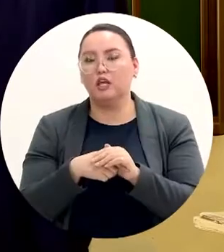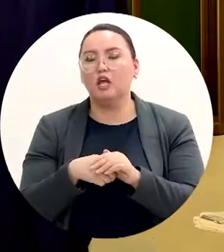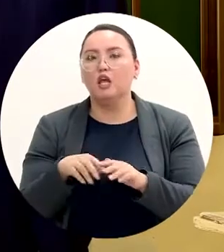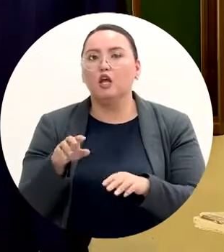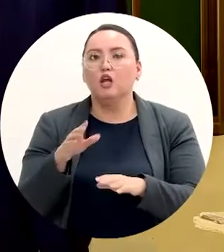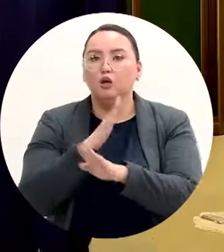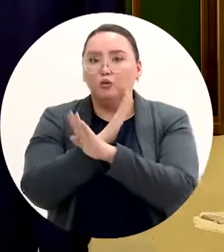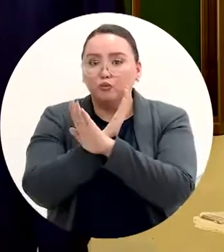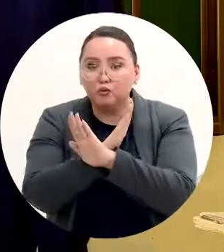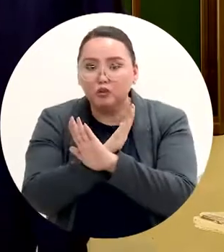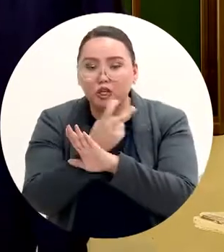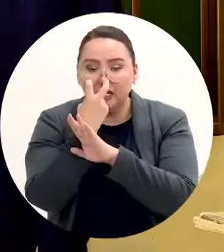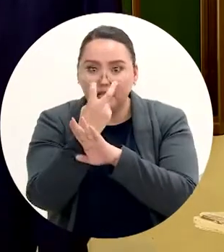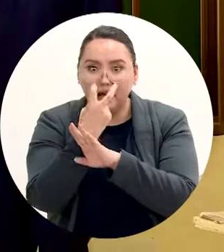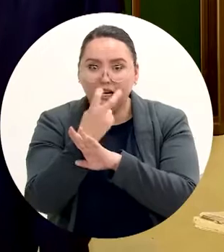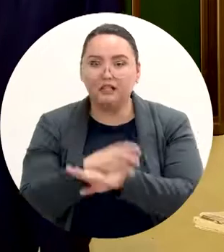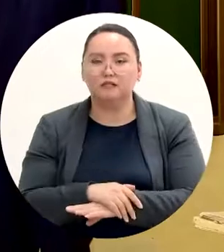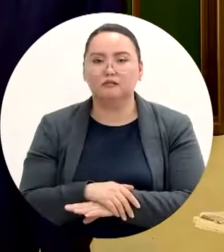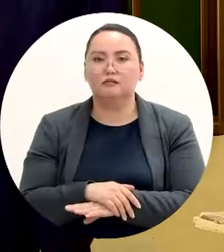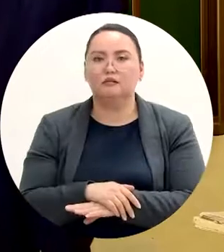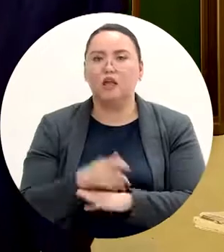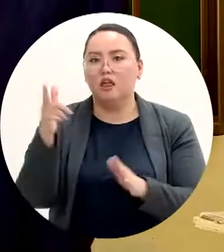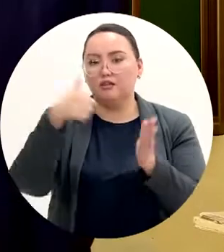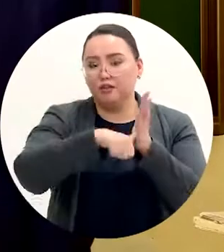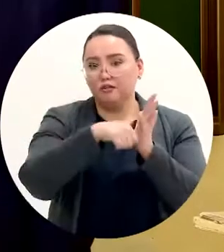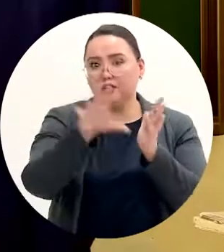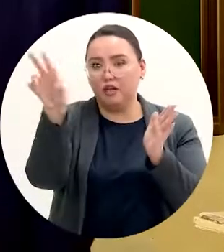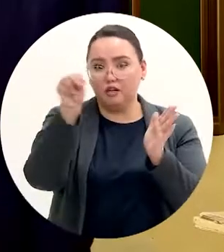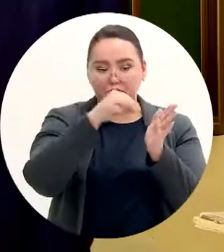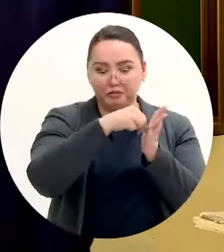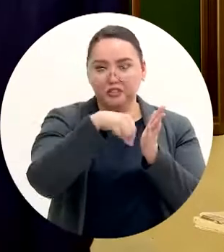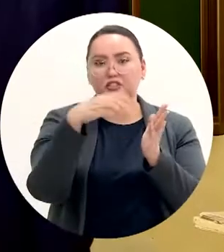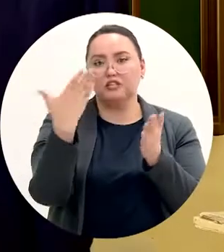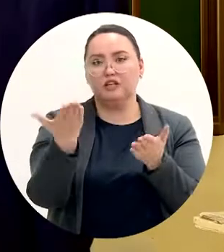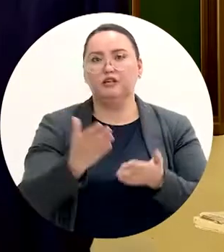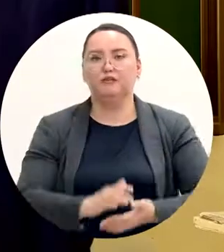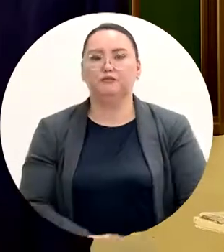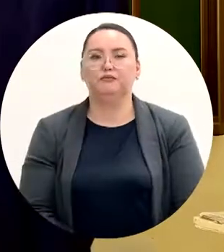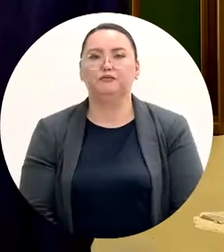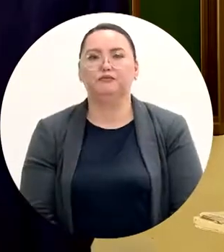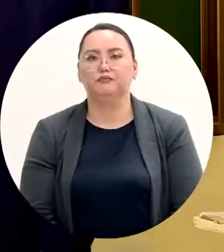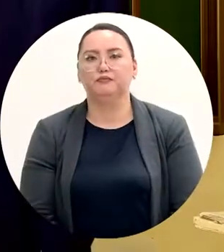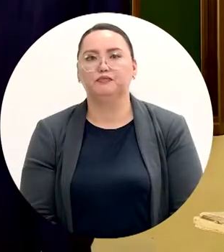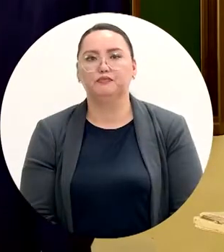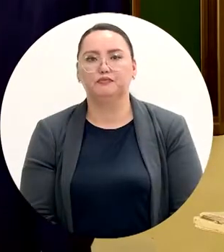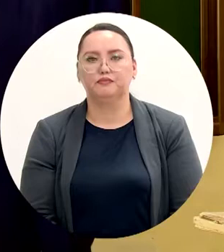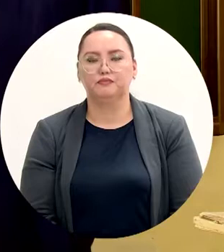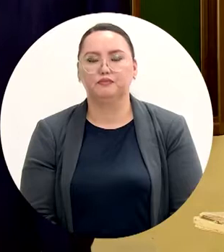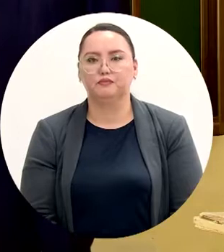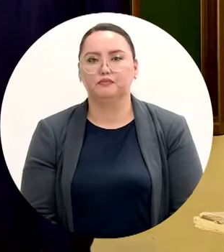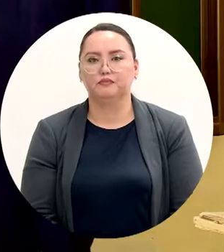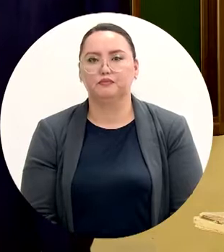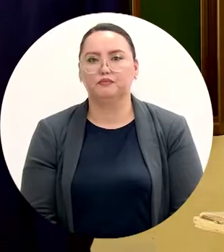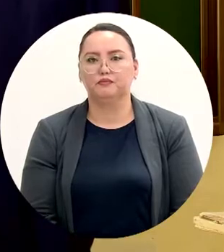гэж эдгээр цаг хугацаа илэрхийлсэн үгсийг монгол бичгийн төгсгэлийг хараад ийхүү бичнэ гэдгийг